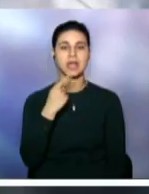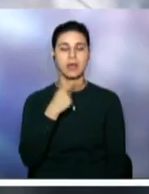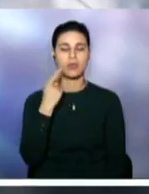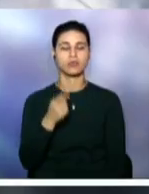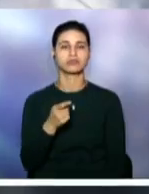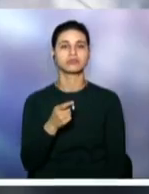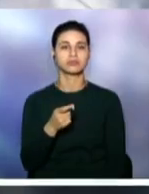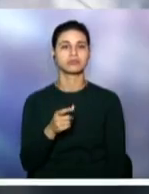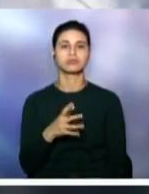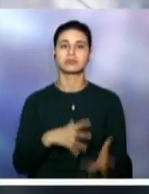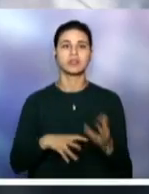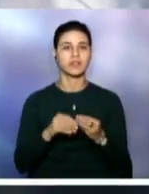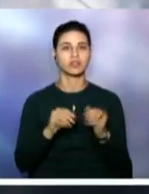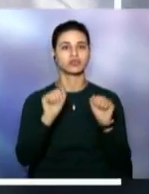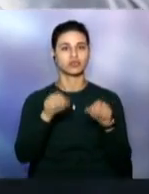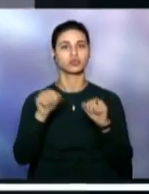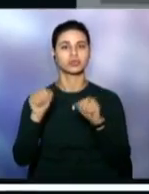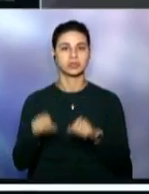სერვისის ხელმისაწვდომობასაც.